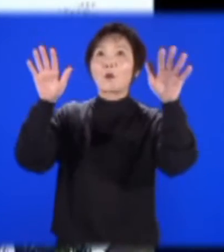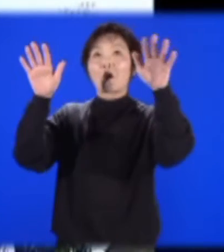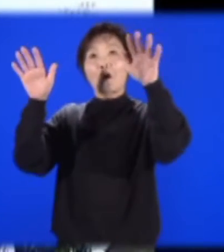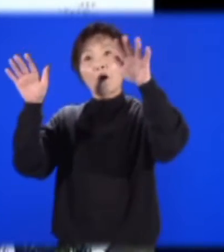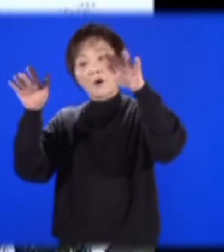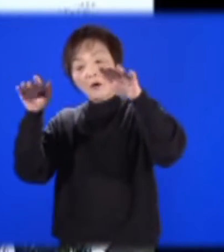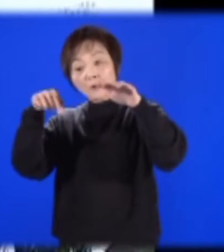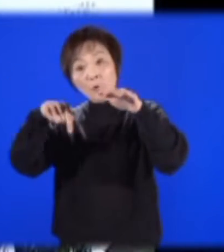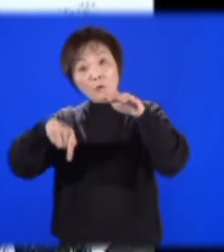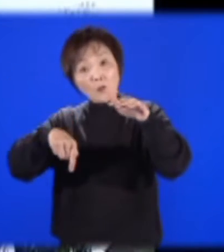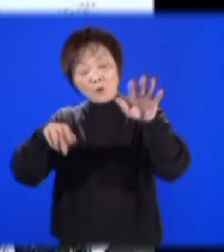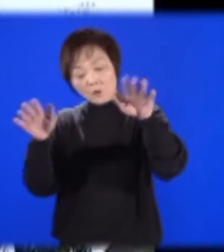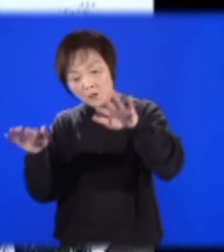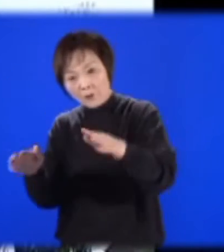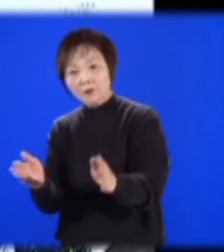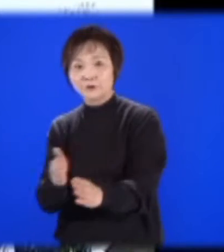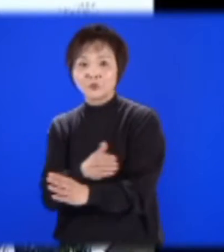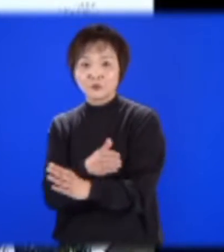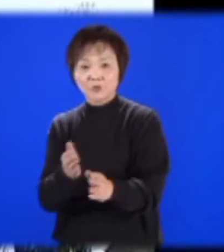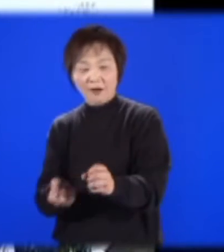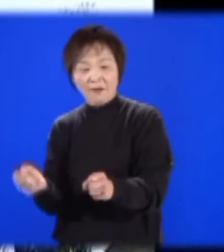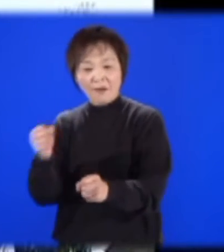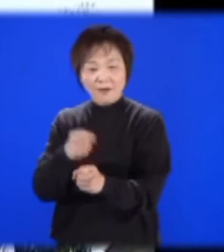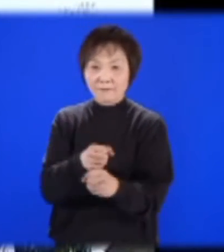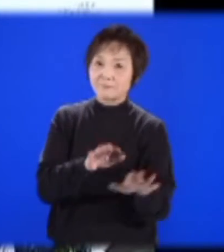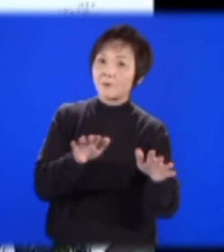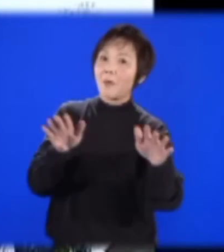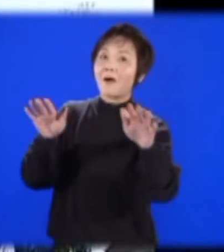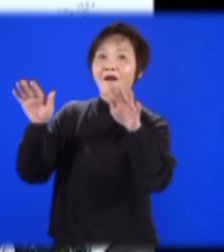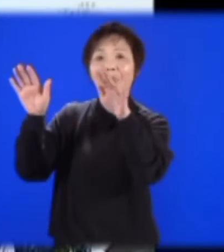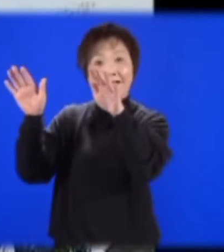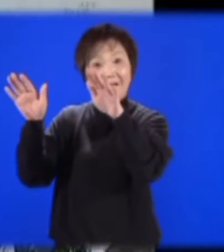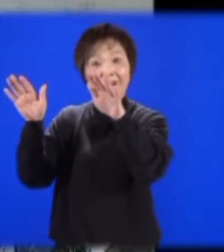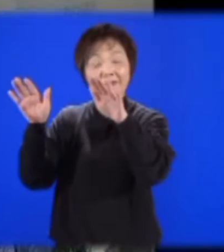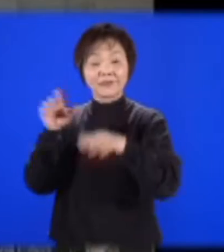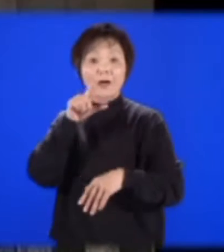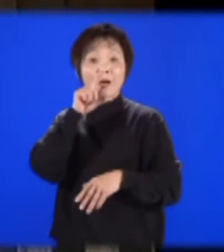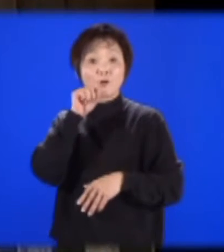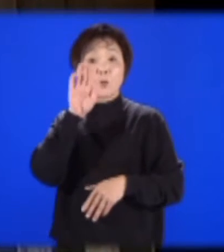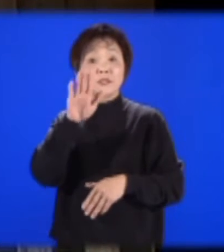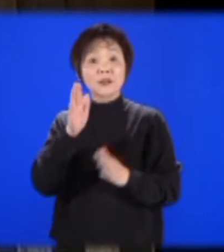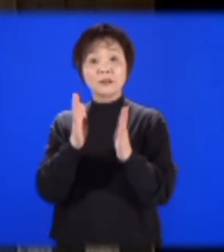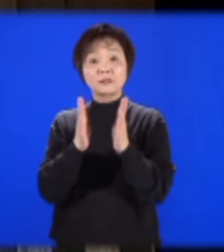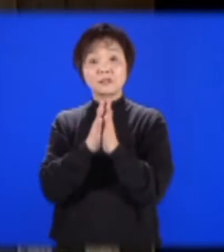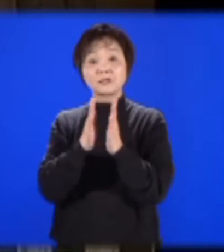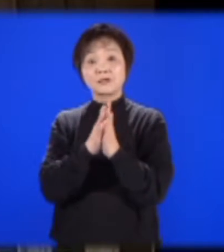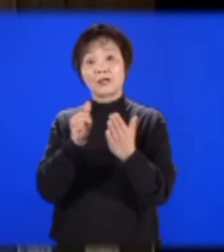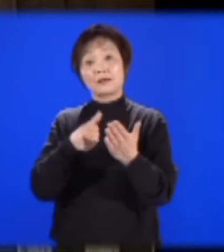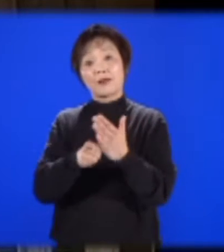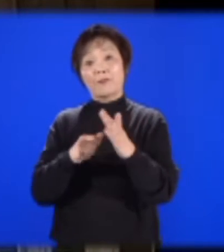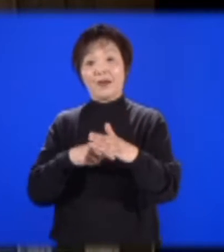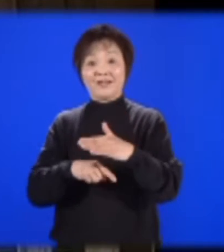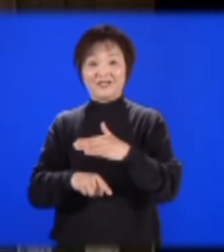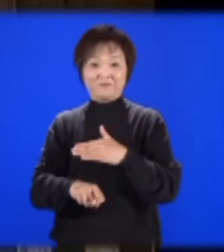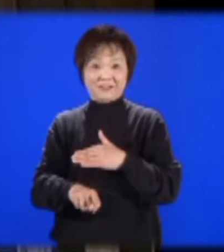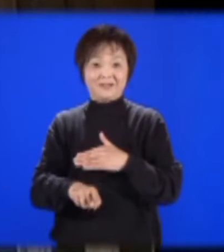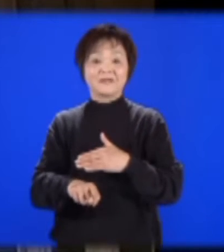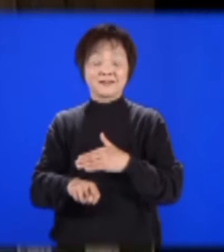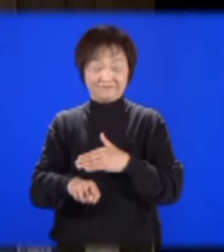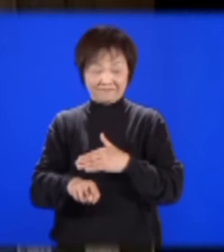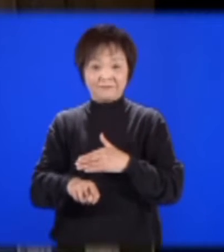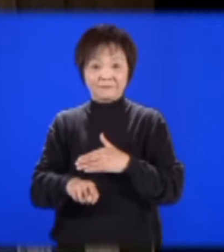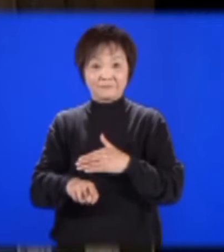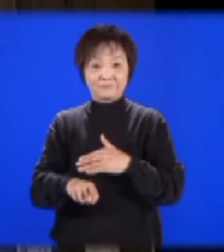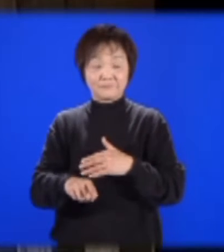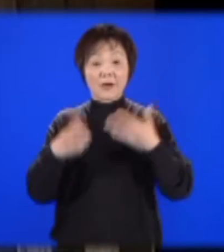再び飛び立ったと言われていて、そのことから取手神社という名前が付けられたそうです。